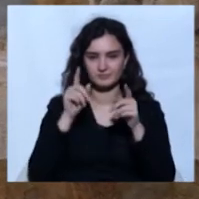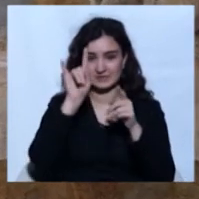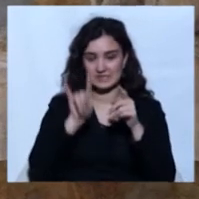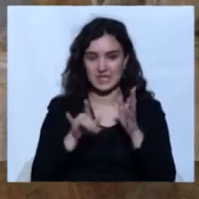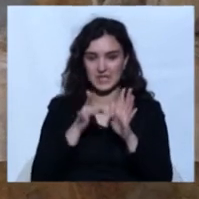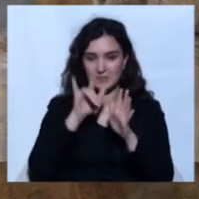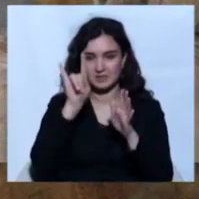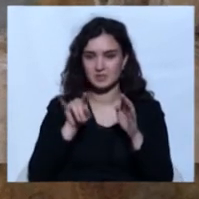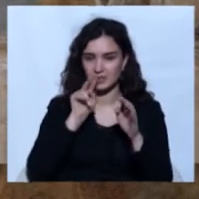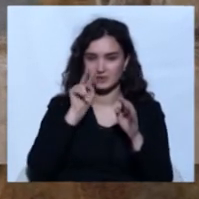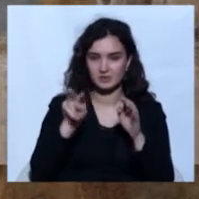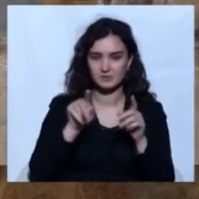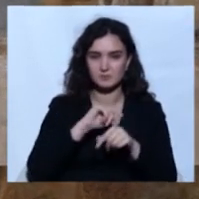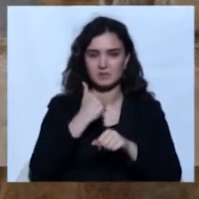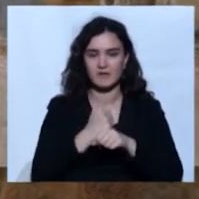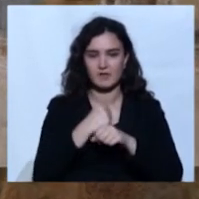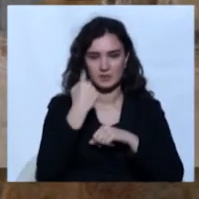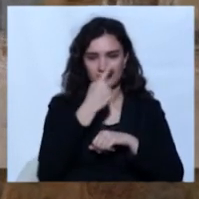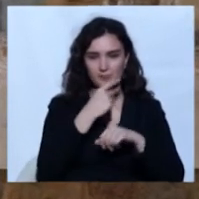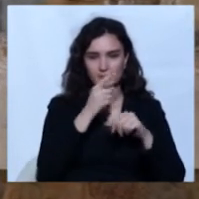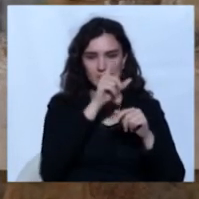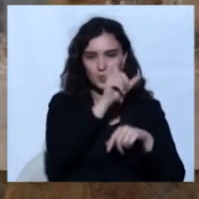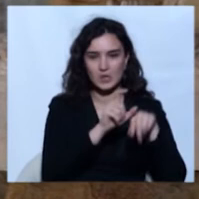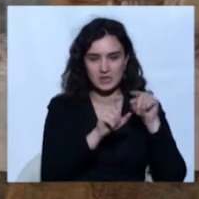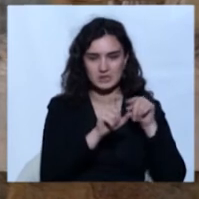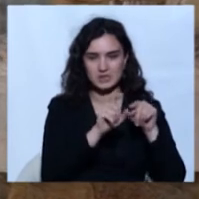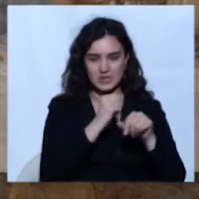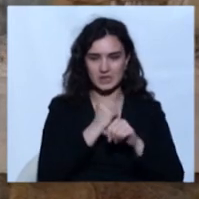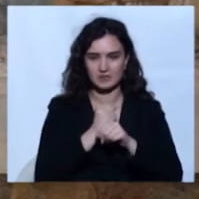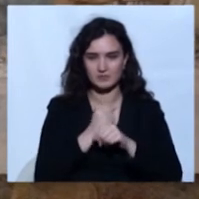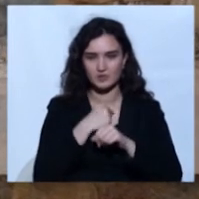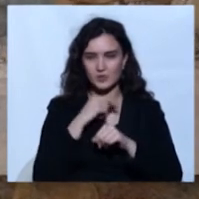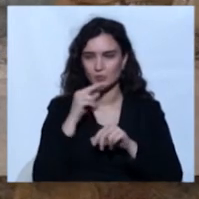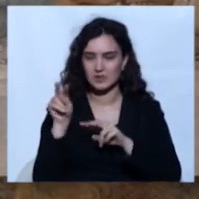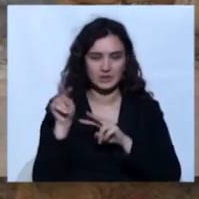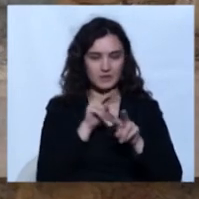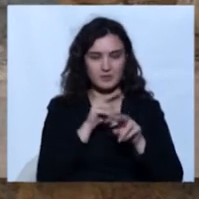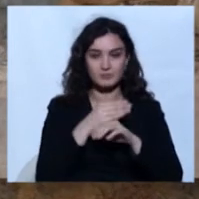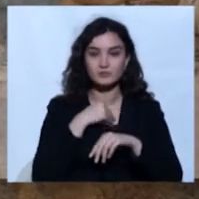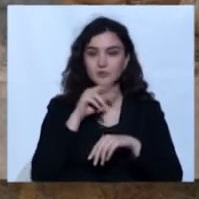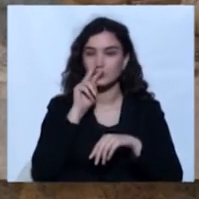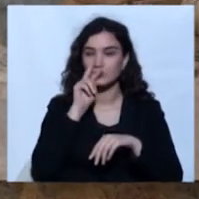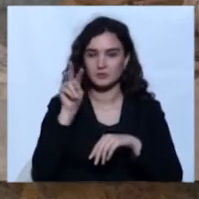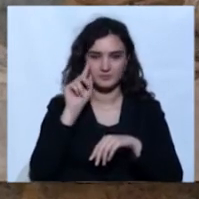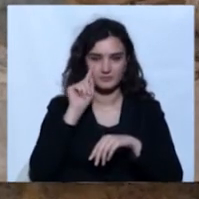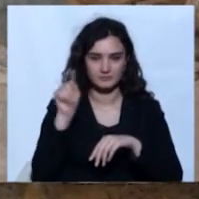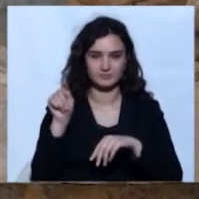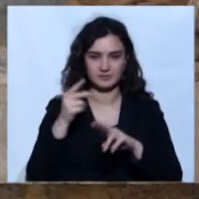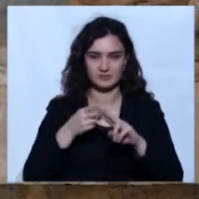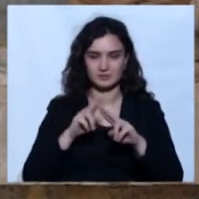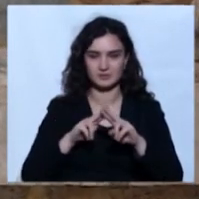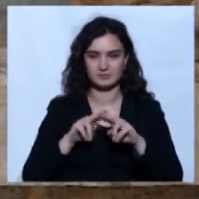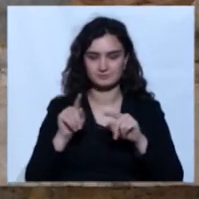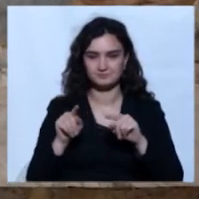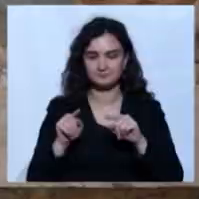მიმართავს და მეორე მხრივ თავარ ფიგურაზე აკეთებს ჩვენი ყურადღების კონცენტრირებას.